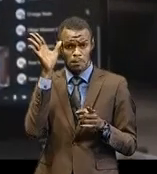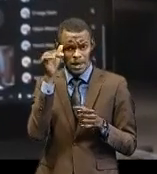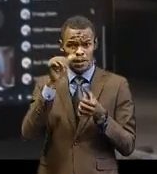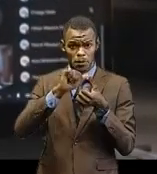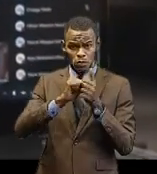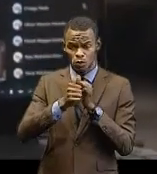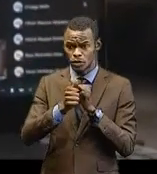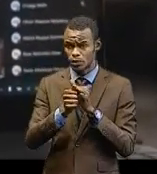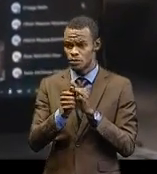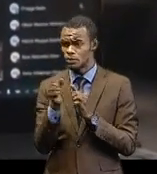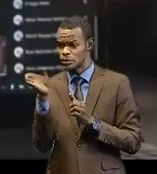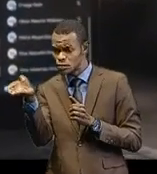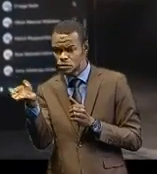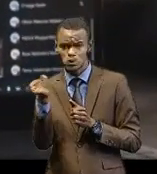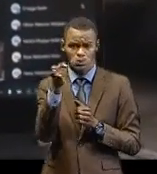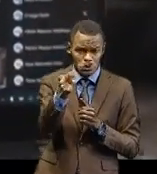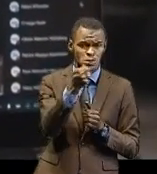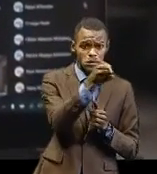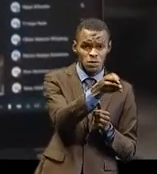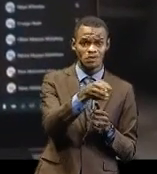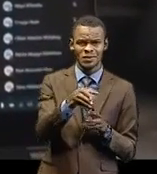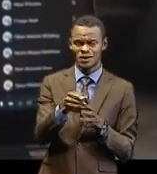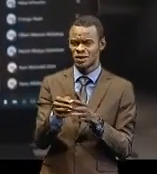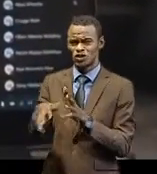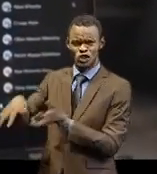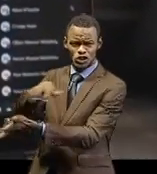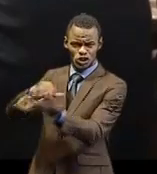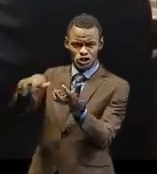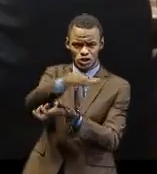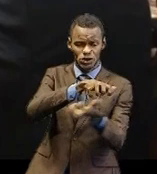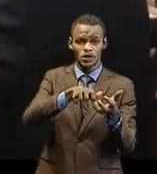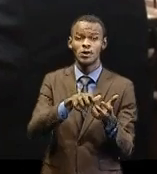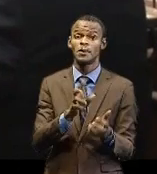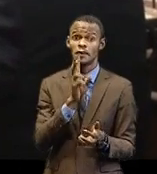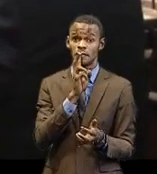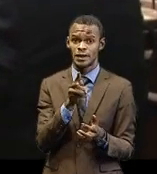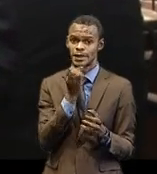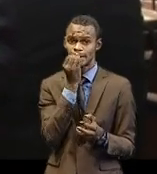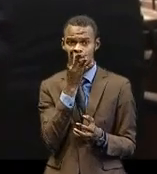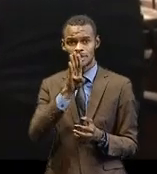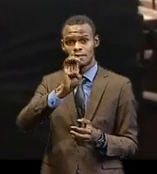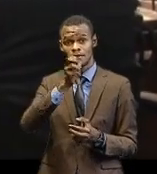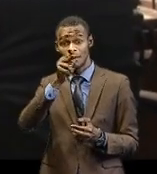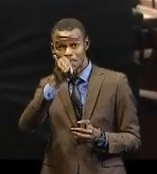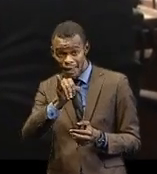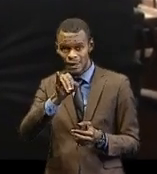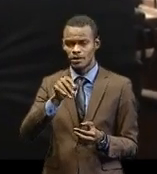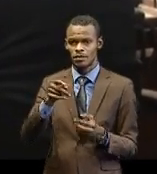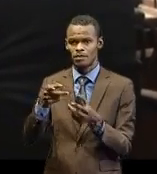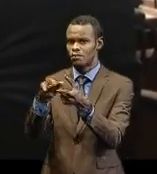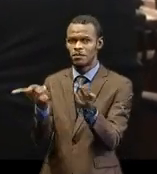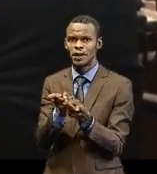poches d'insécurité dans la partie est, notamment à Beni, où règne une psychose résultant de l'activisme des